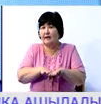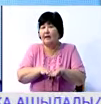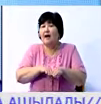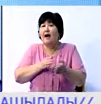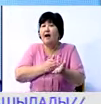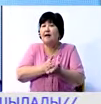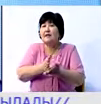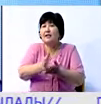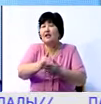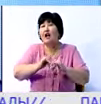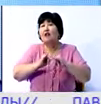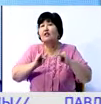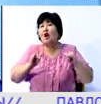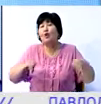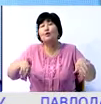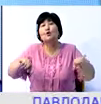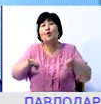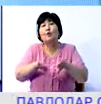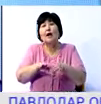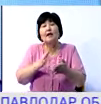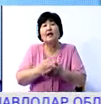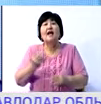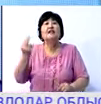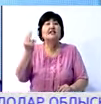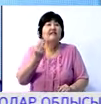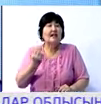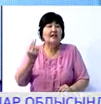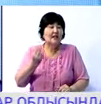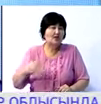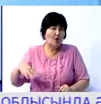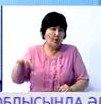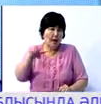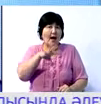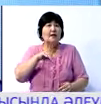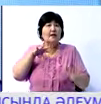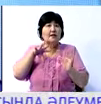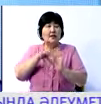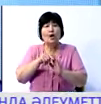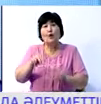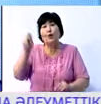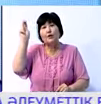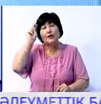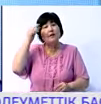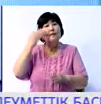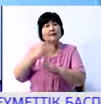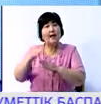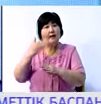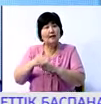стратегияларын дамытып, сонымен қатар цифровизацияларының барлығын енгізіп, осы білім